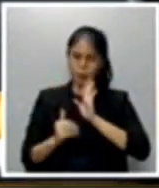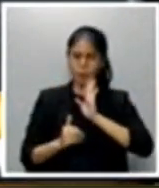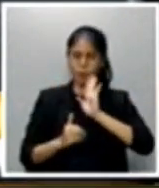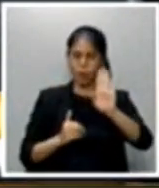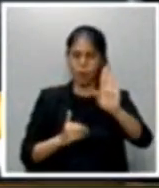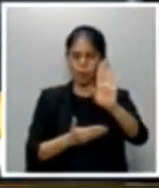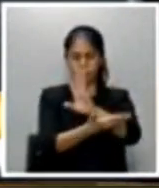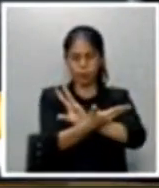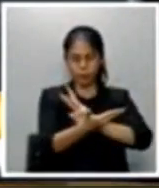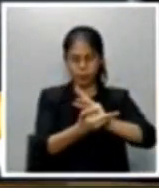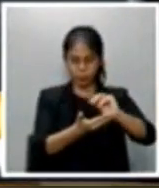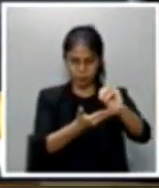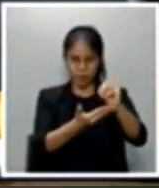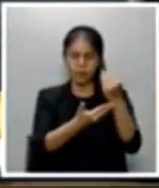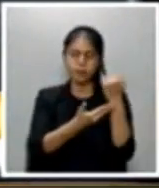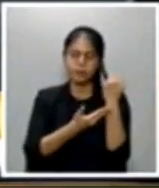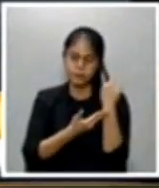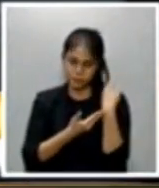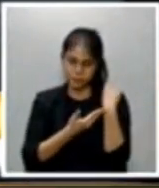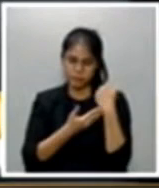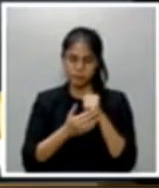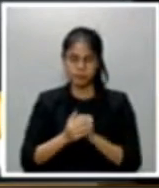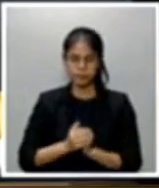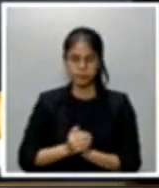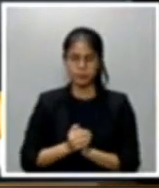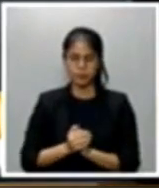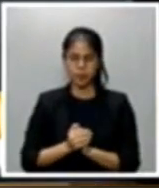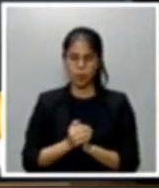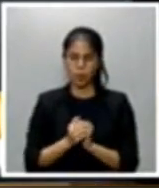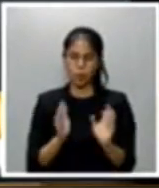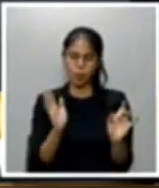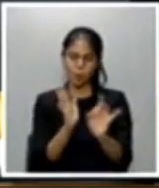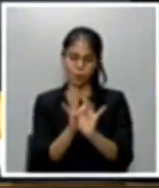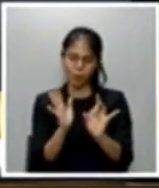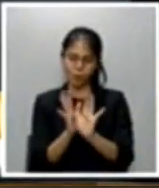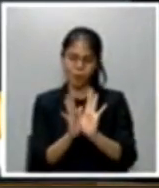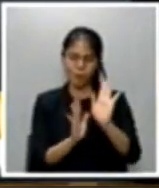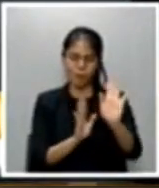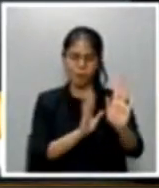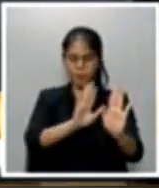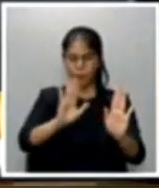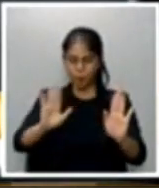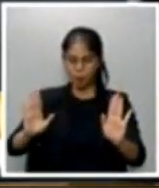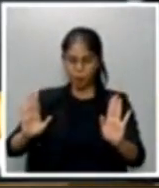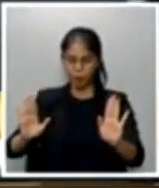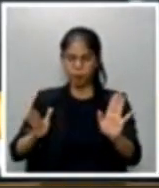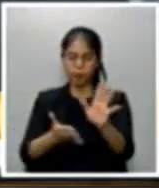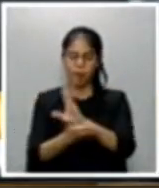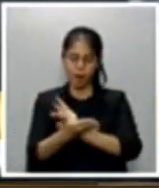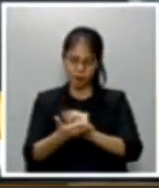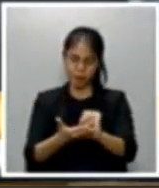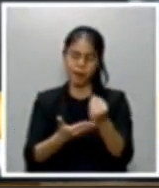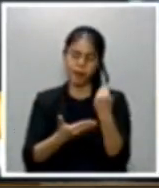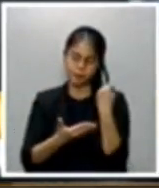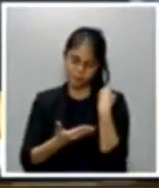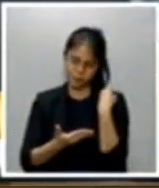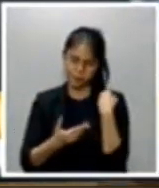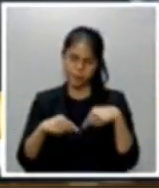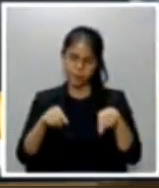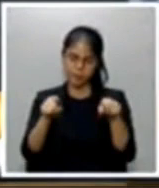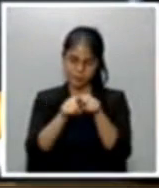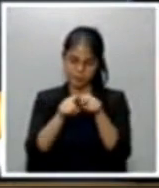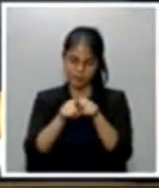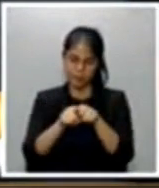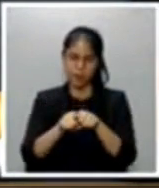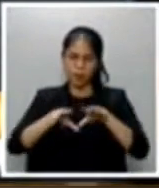จัดการในเรื่องของความในเรื่องของคุณภาพของมหาลัยต่างๆเช่นกันนะครับซึ่ง